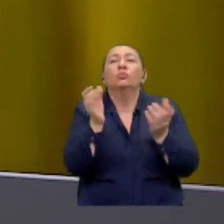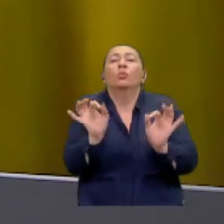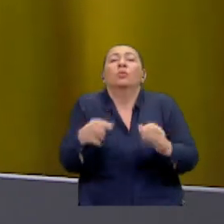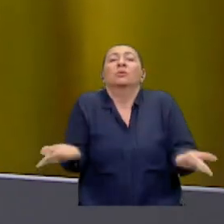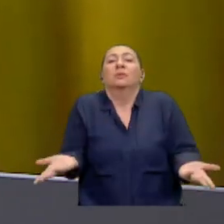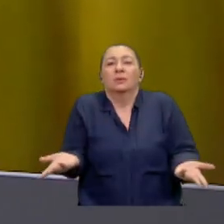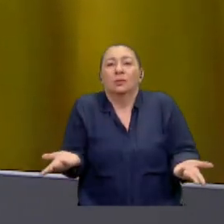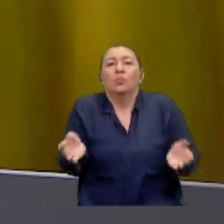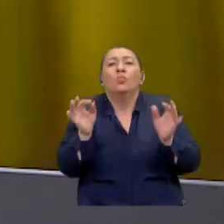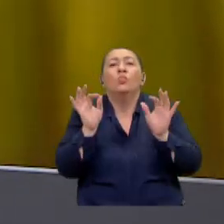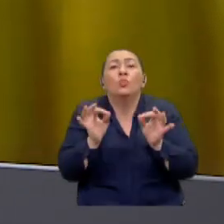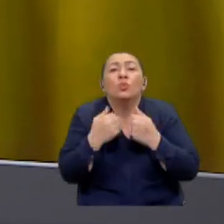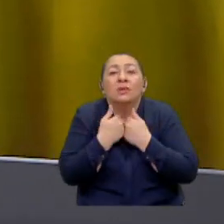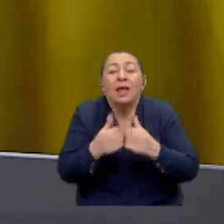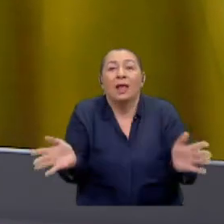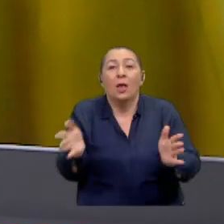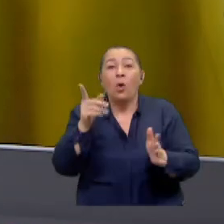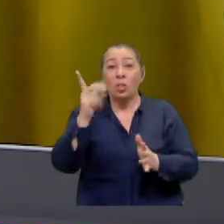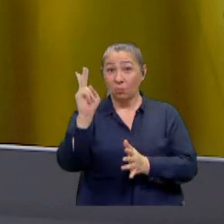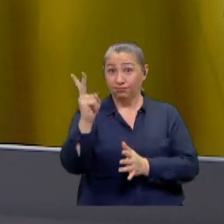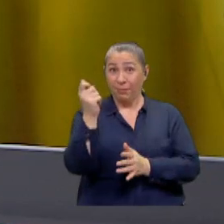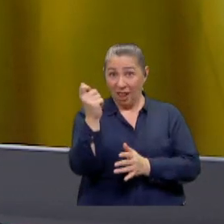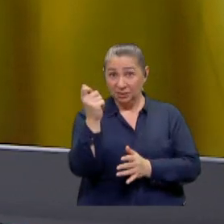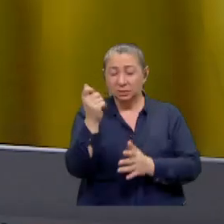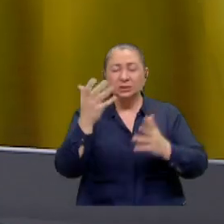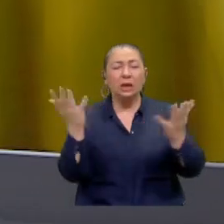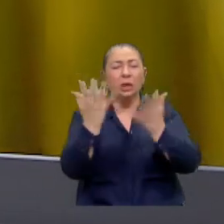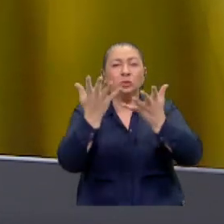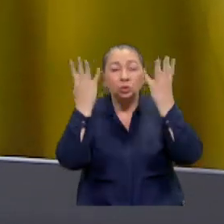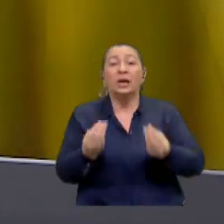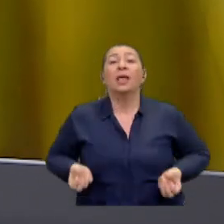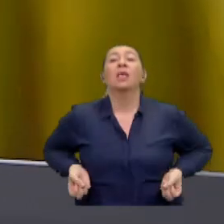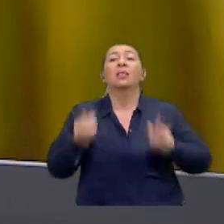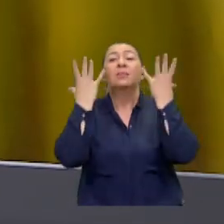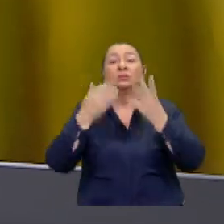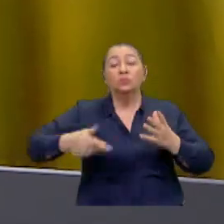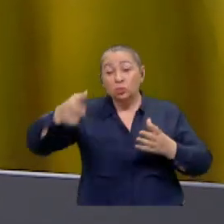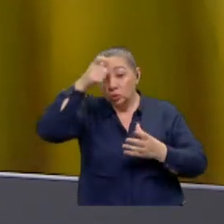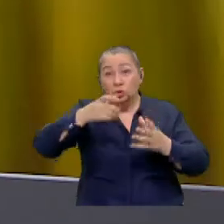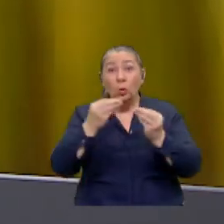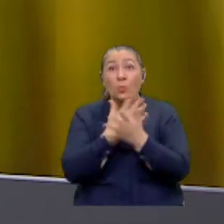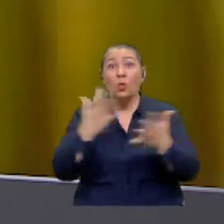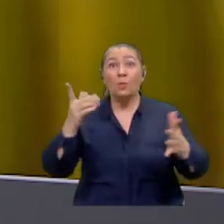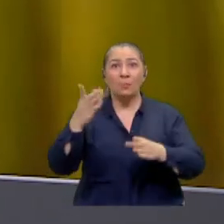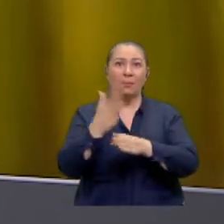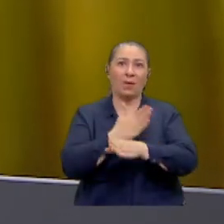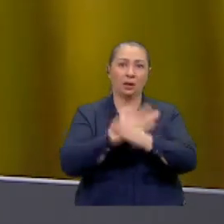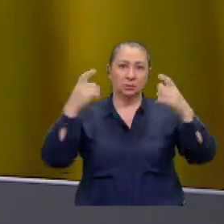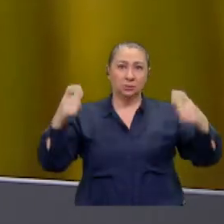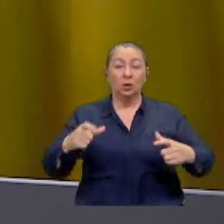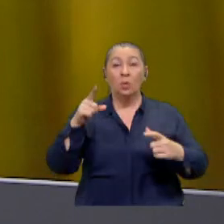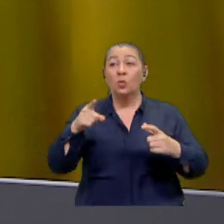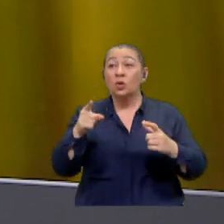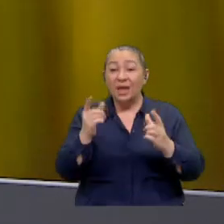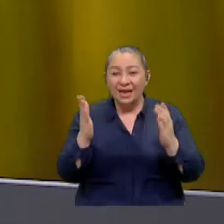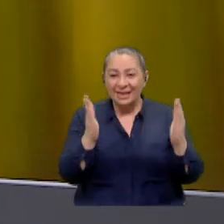olamaz Mümkün de değildir onların parası ne olursa olsun yetmez bu ülke çok büyük bir ülkedir bunun